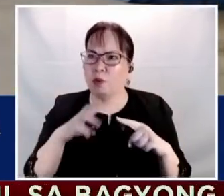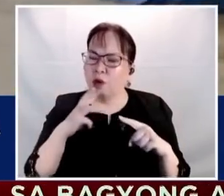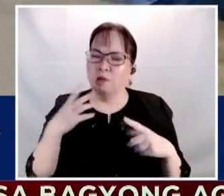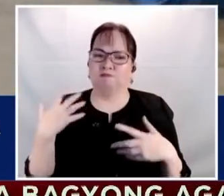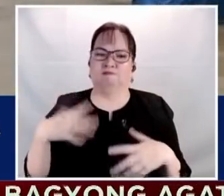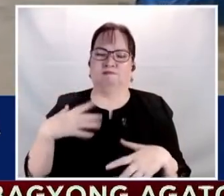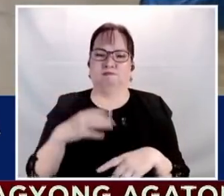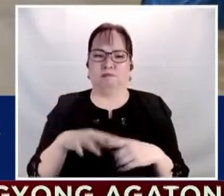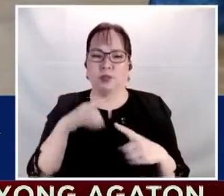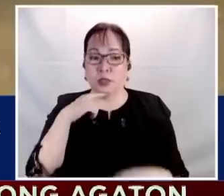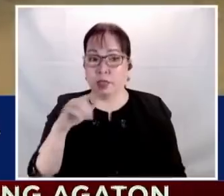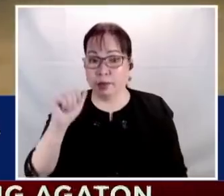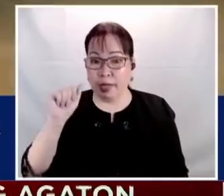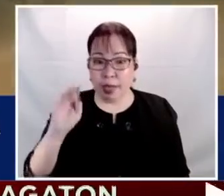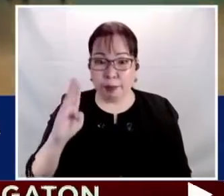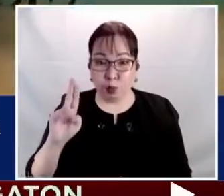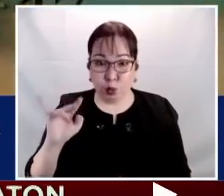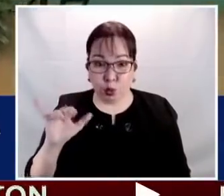Abuyog MDRRMO,